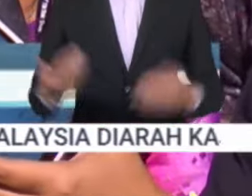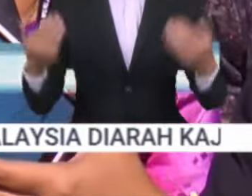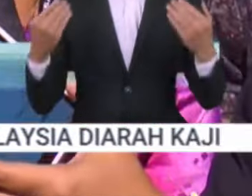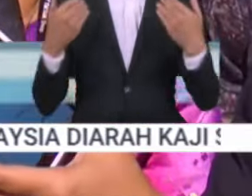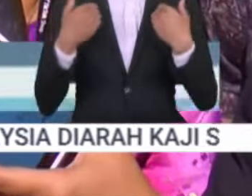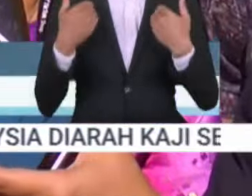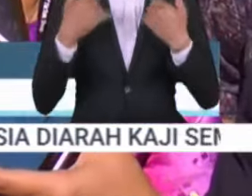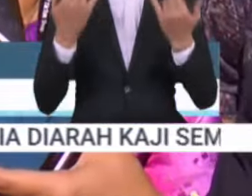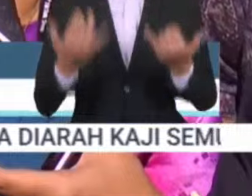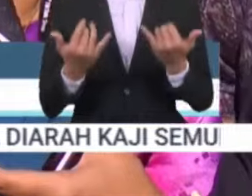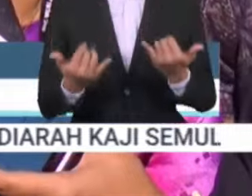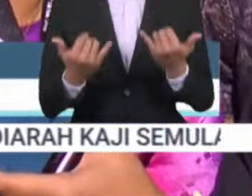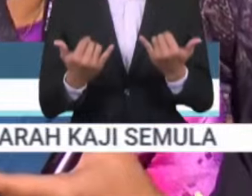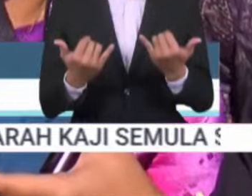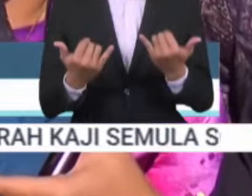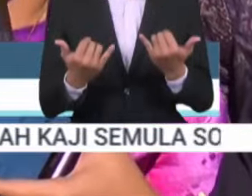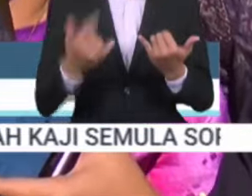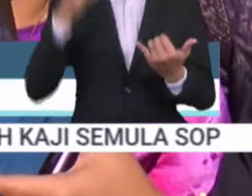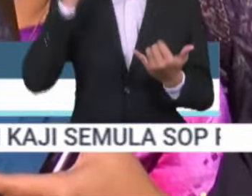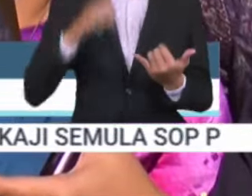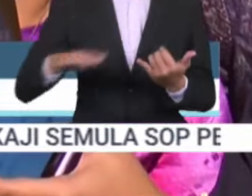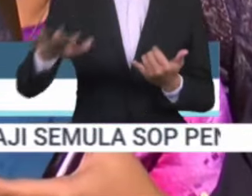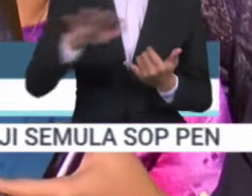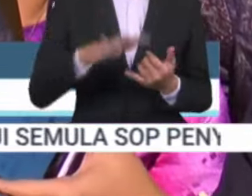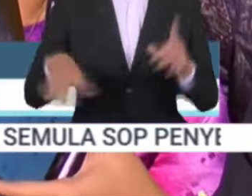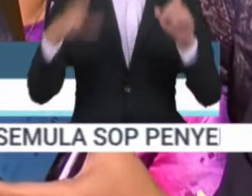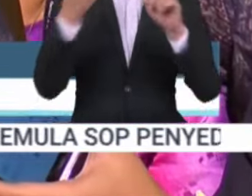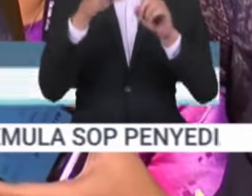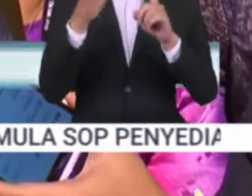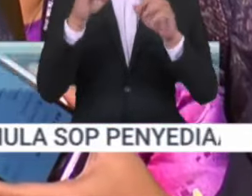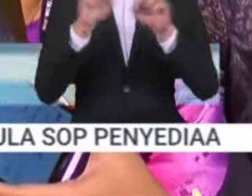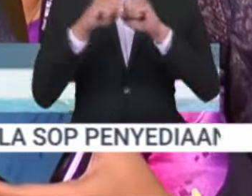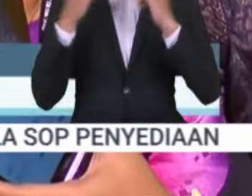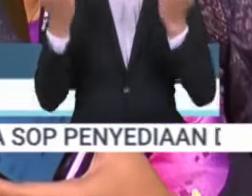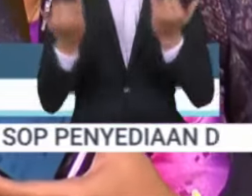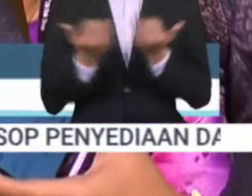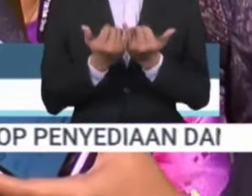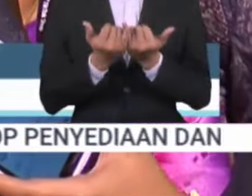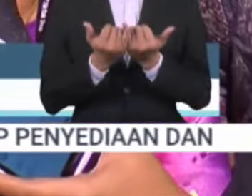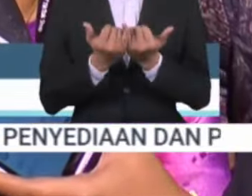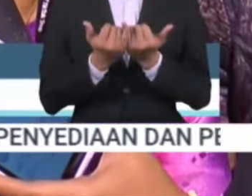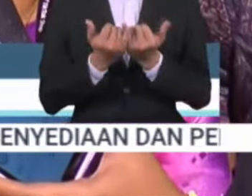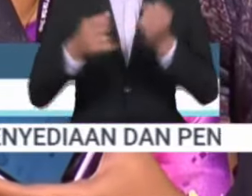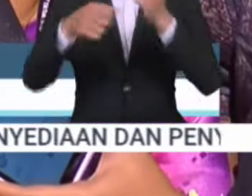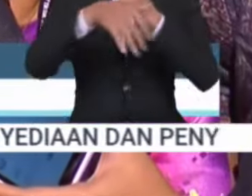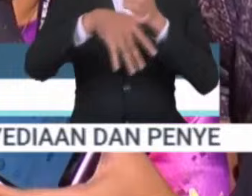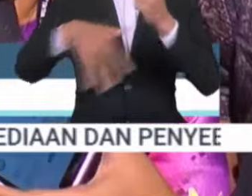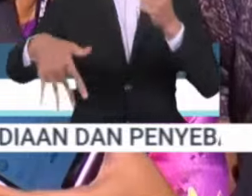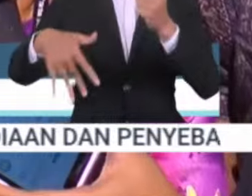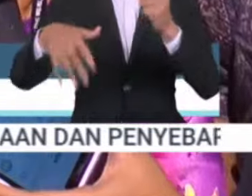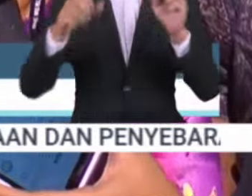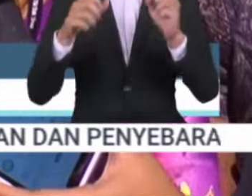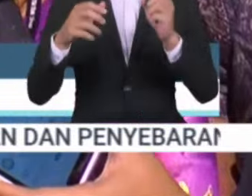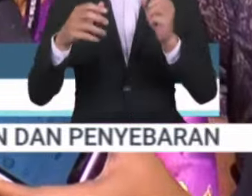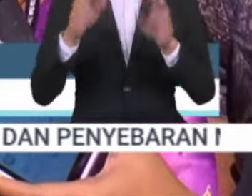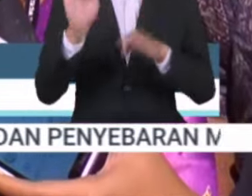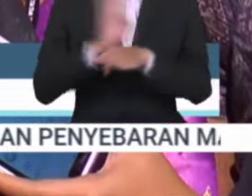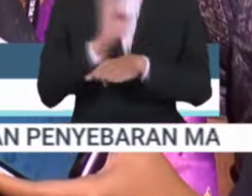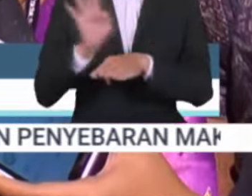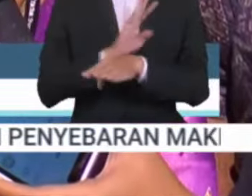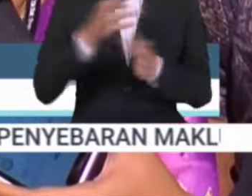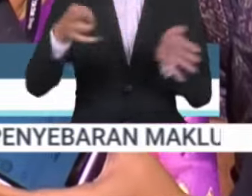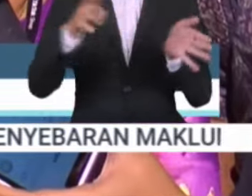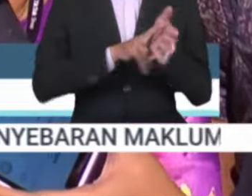Dapatan kita setakat ini, terdapat 17 syarikat atau entiti perniagaan yang